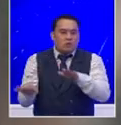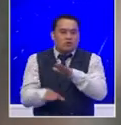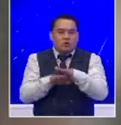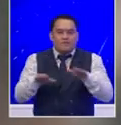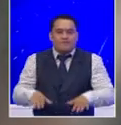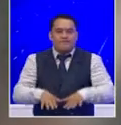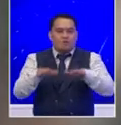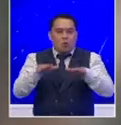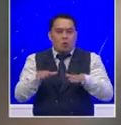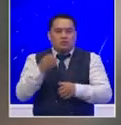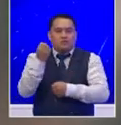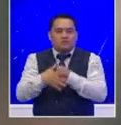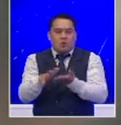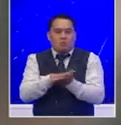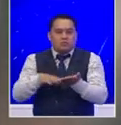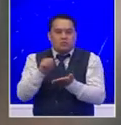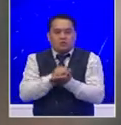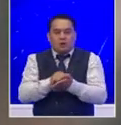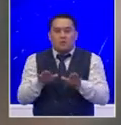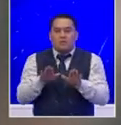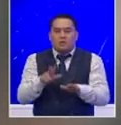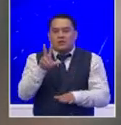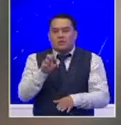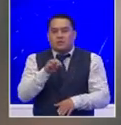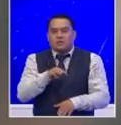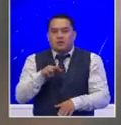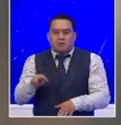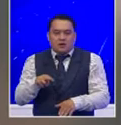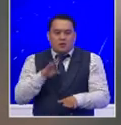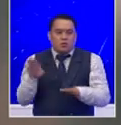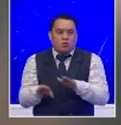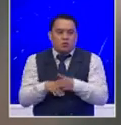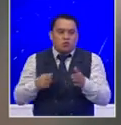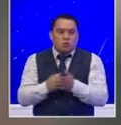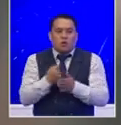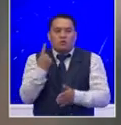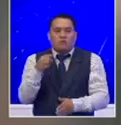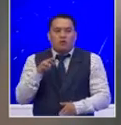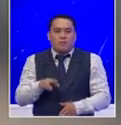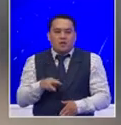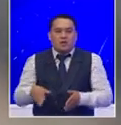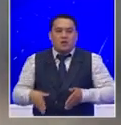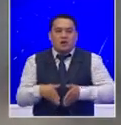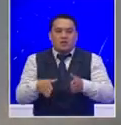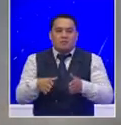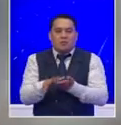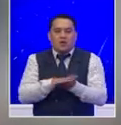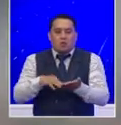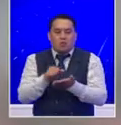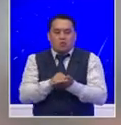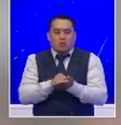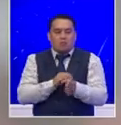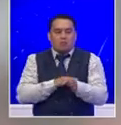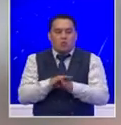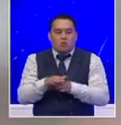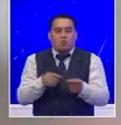центр и восток Китая. Уровень осадков местами достигал 300 мм, а глубина воды доходила до 1 метра. Дороги встали, местных жителей пришлось